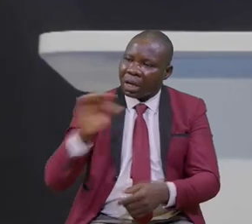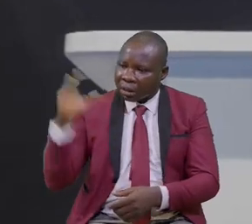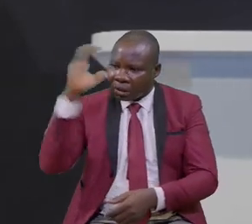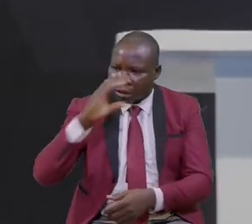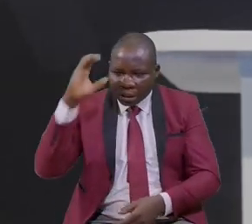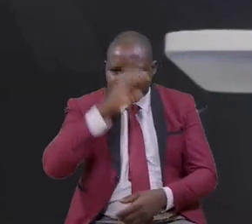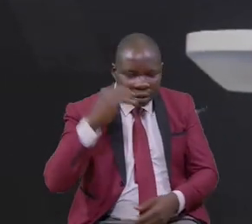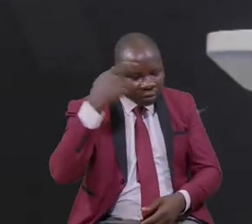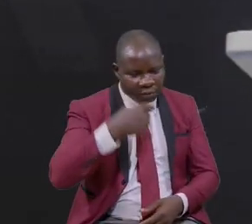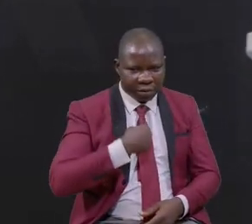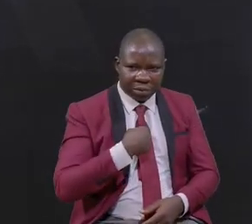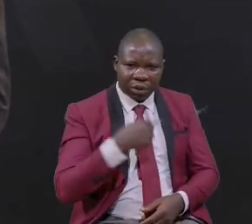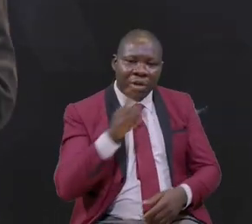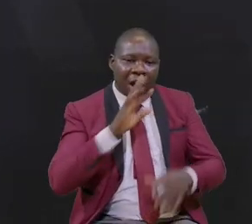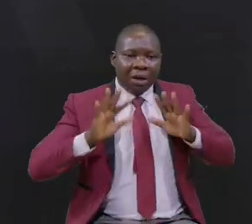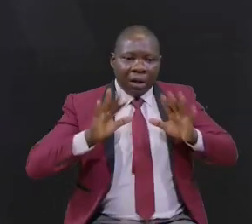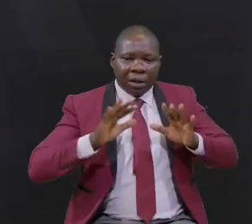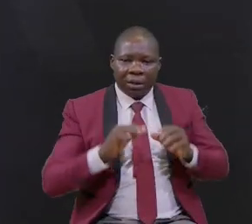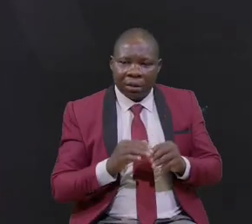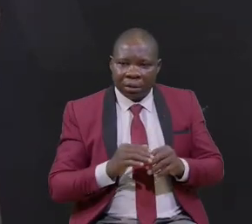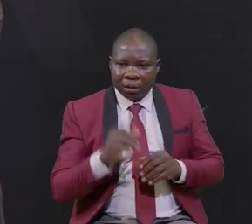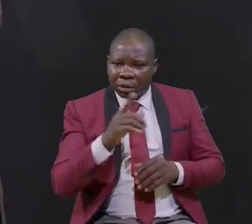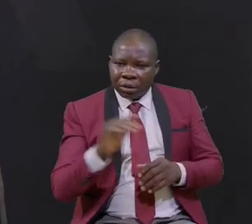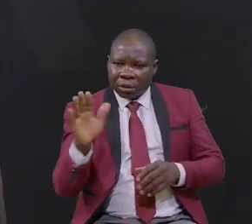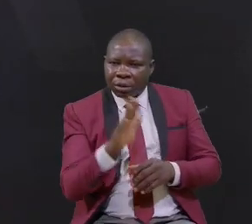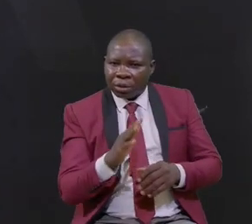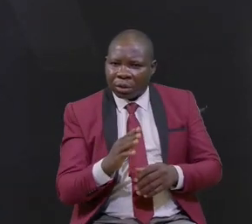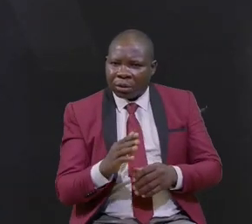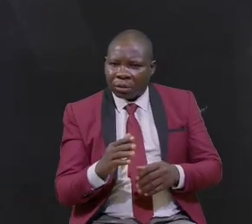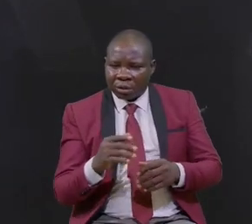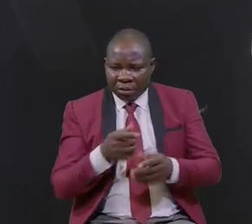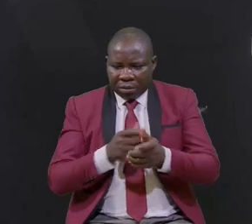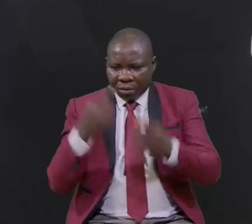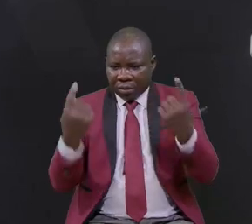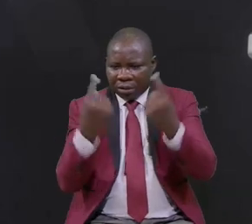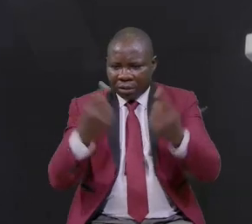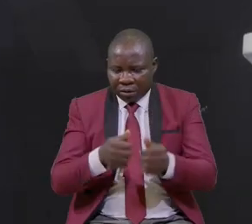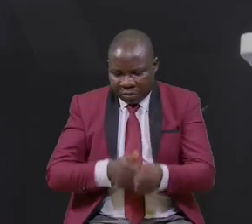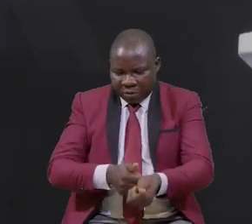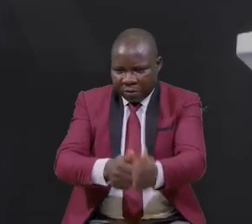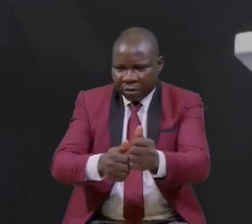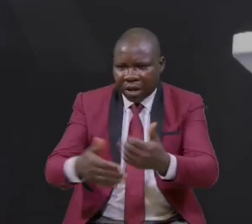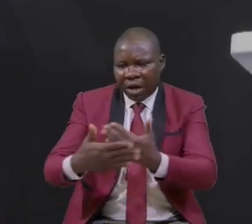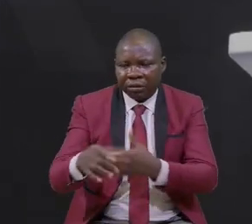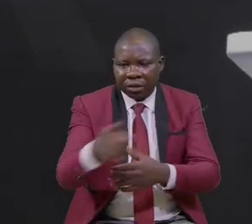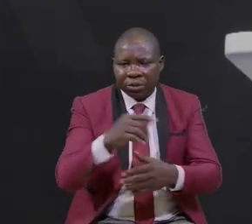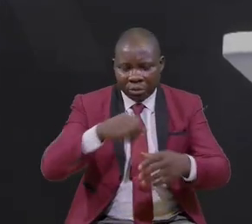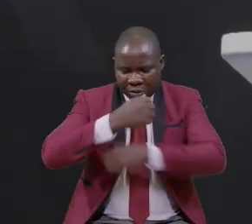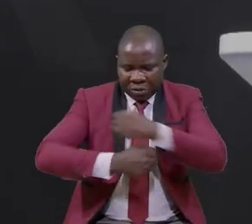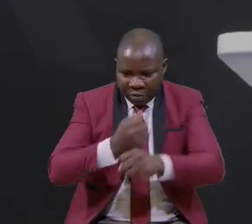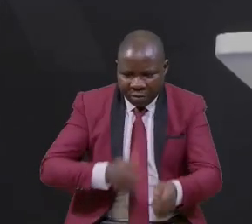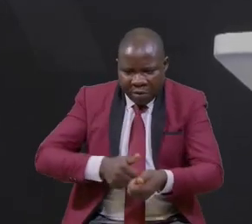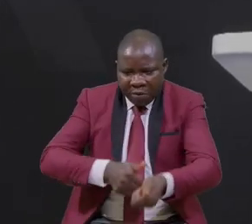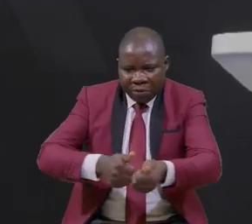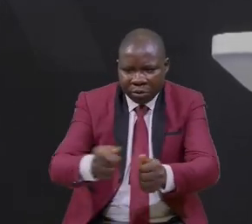ils me cherchent. Et vous avez peur. Vos péchés courent après vous. La souffrance court après toi. Les